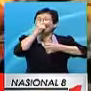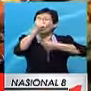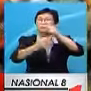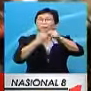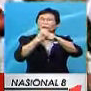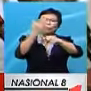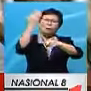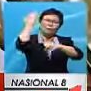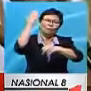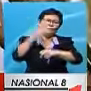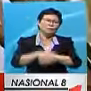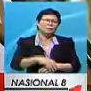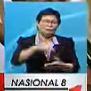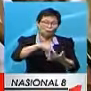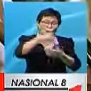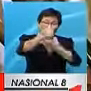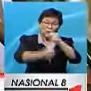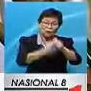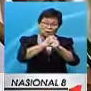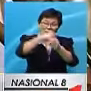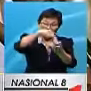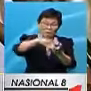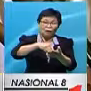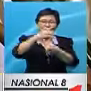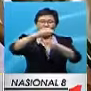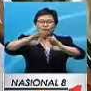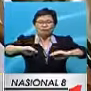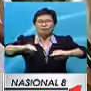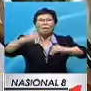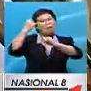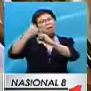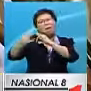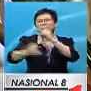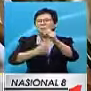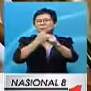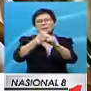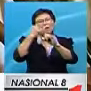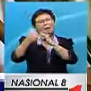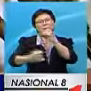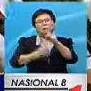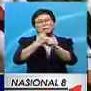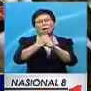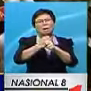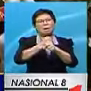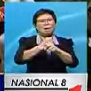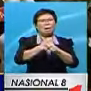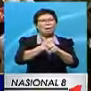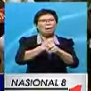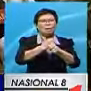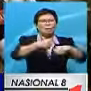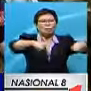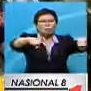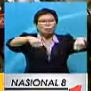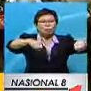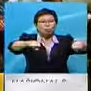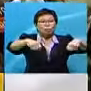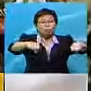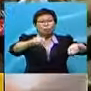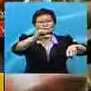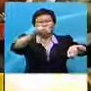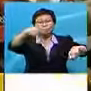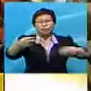lalu. This year will be is the final year of our current MotoGP contract. We